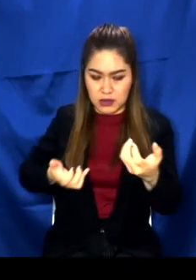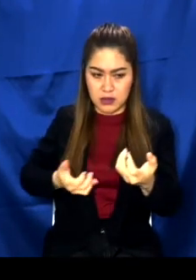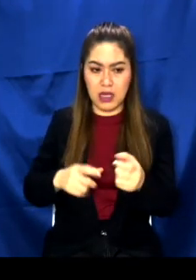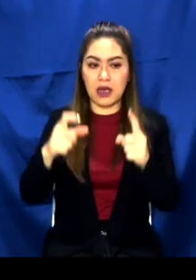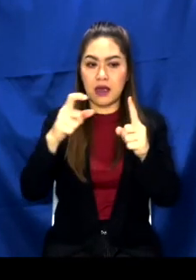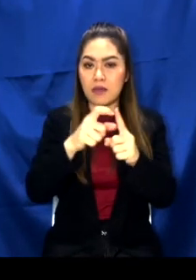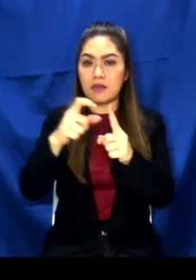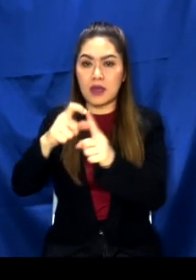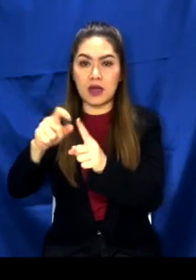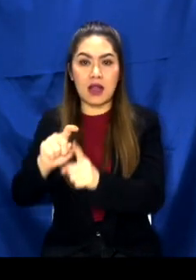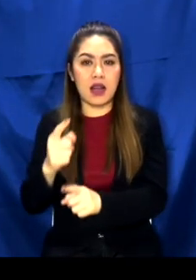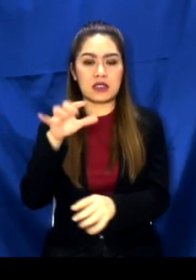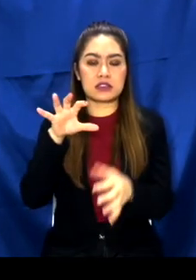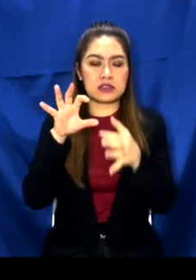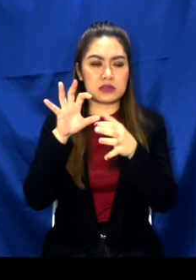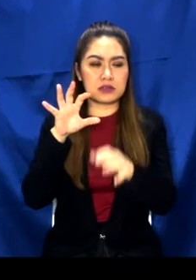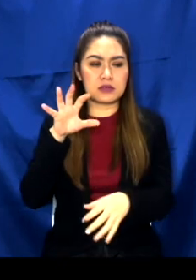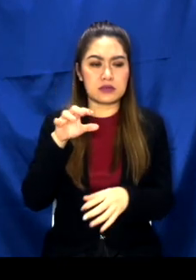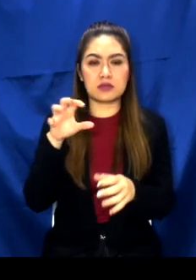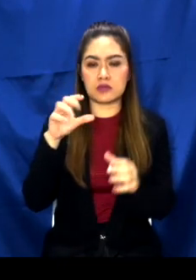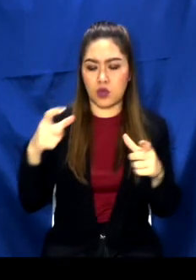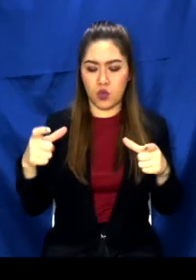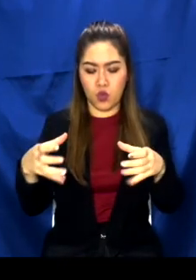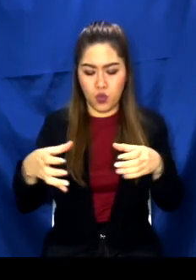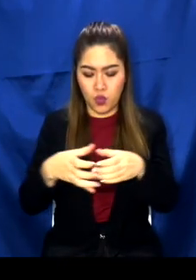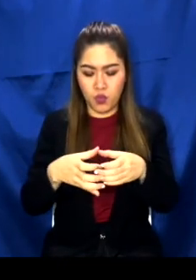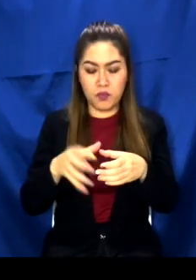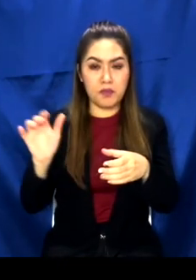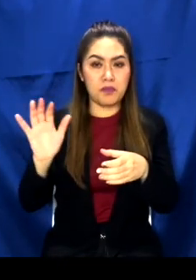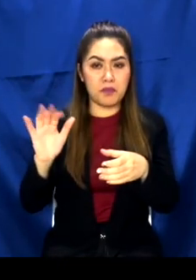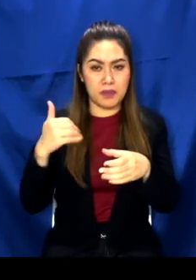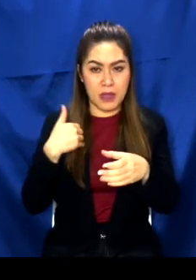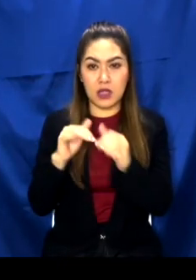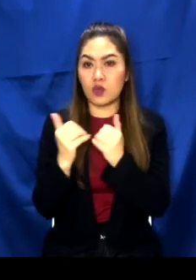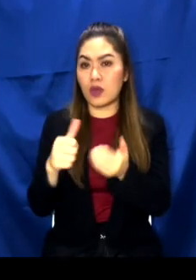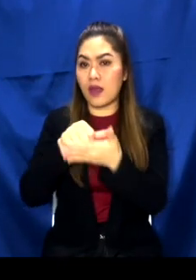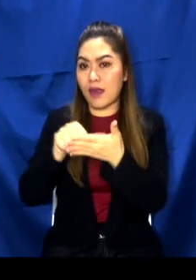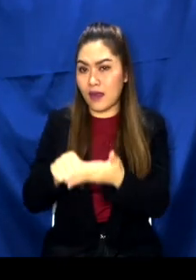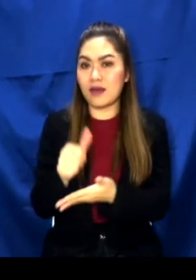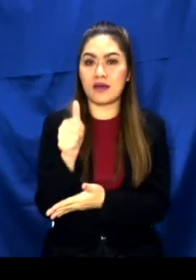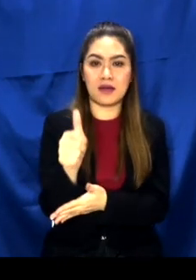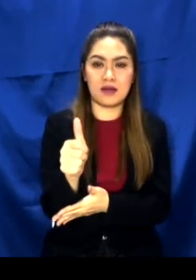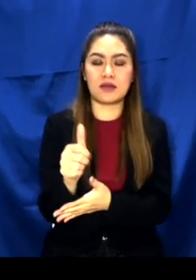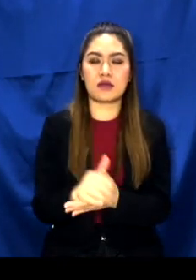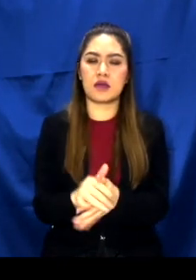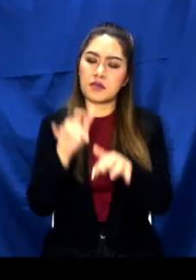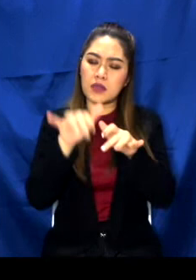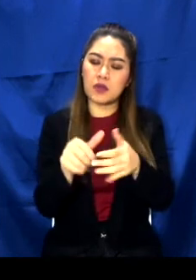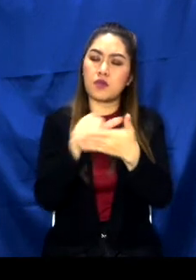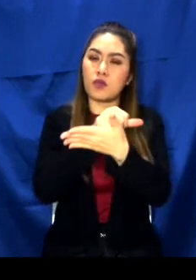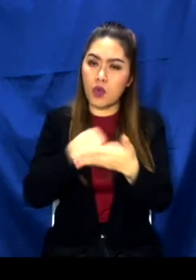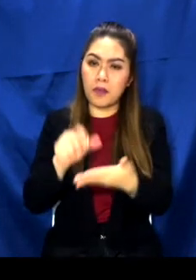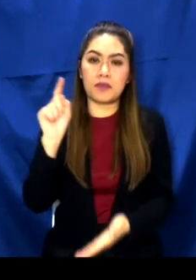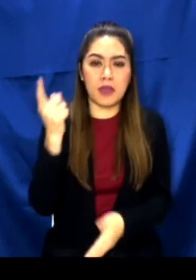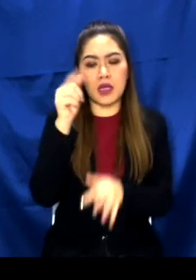อนต์แล้วตอนแรกมันไม่จับเห็นไหมคะอันนี้คือสามารถแก้ไขได้ดับเบิลคลิกเข้าไปปุ๊บเนี่ยมันสามารถที่จะแก้ไขหรือว่าพิมพ์ลบพิมพ์